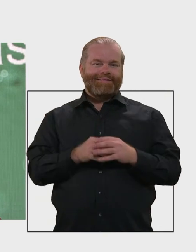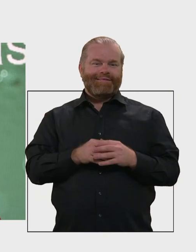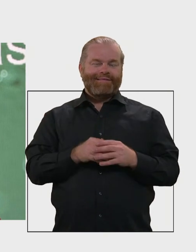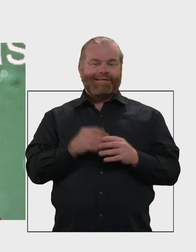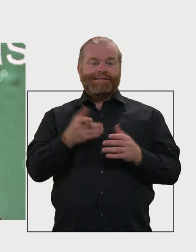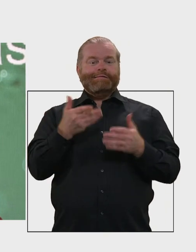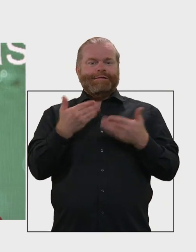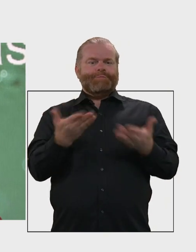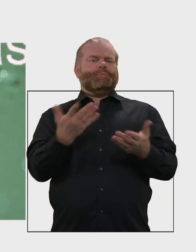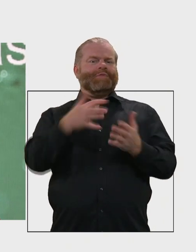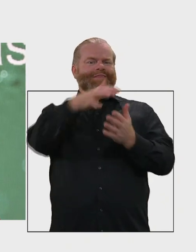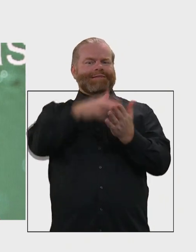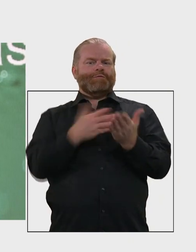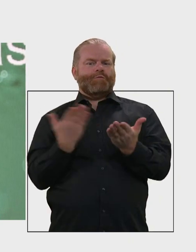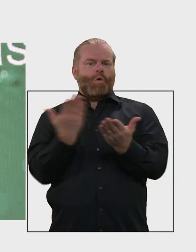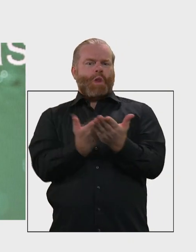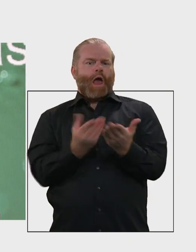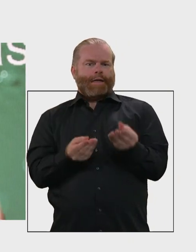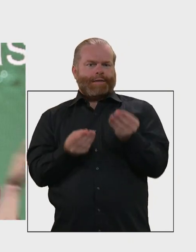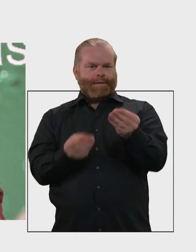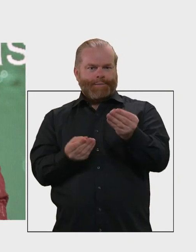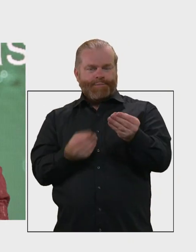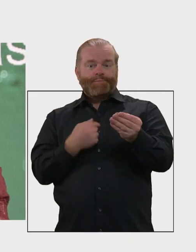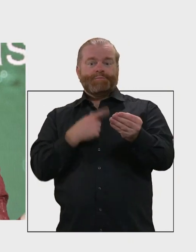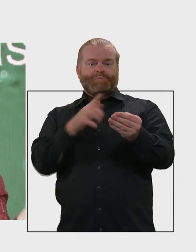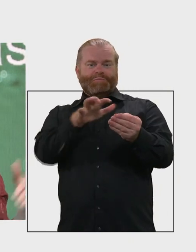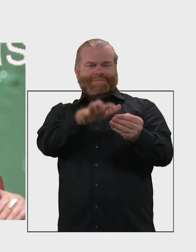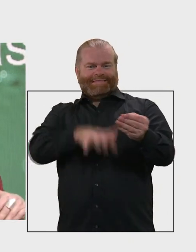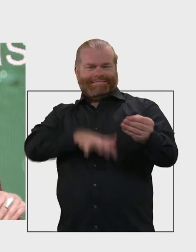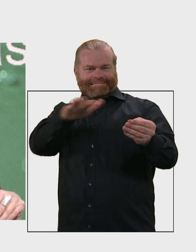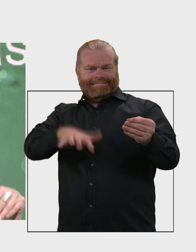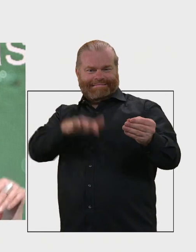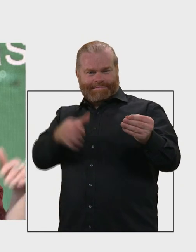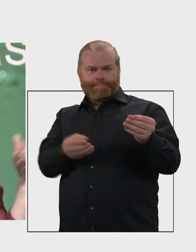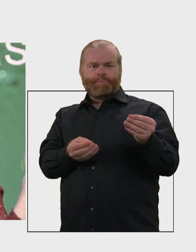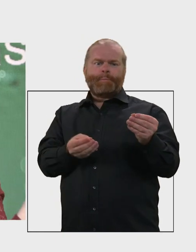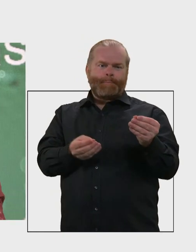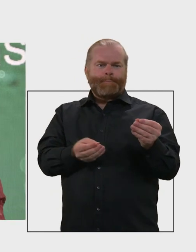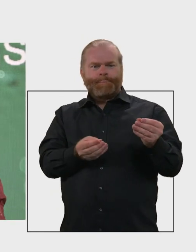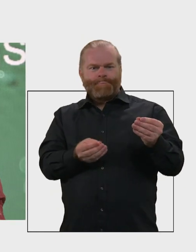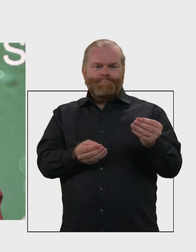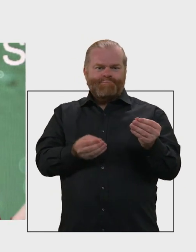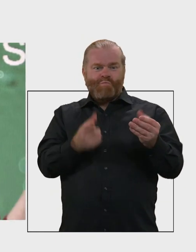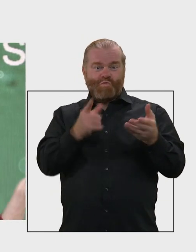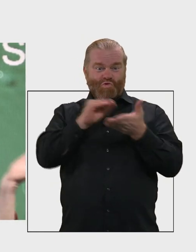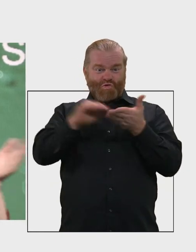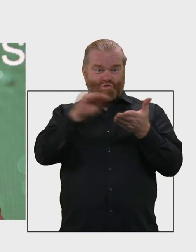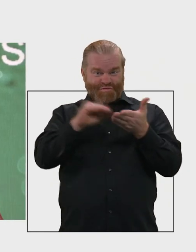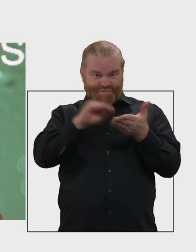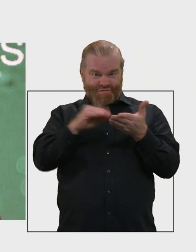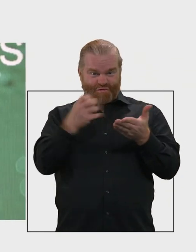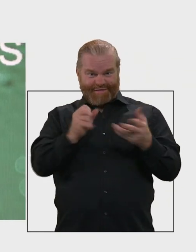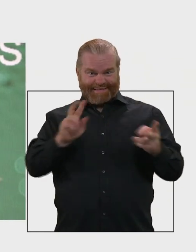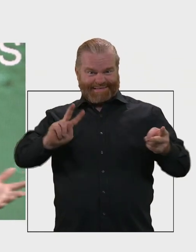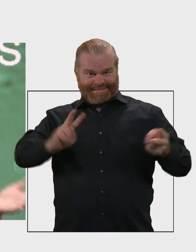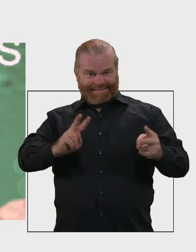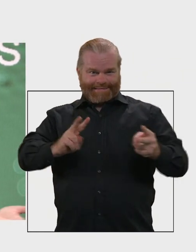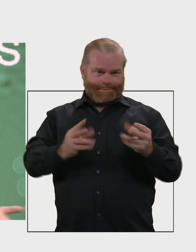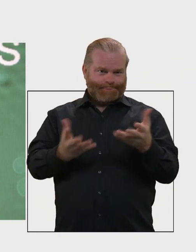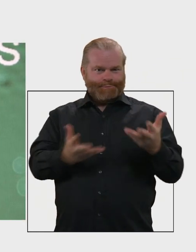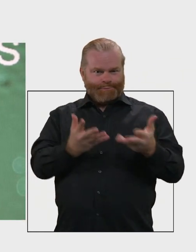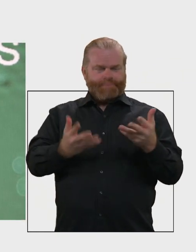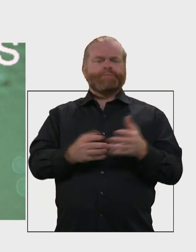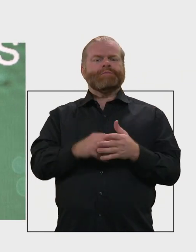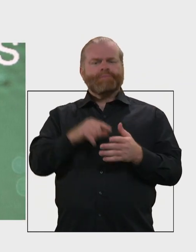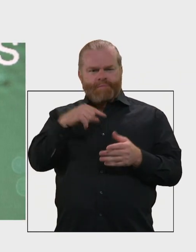sich durch die Schrift nicht realisieren. Dann haben wir die Texte wieder ausgetauscht. Katja hat Vorschläge gemacht. Wir haben gesagt, ja, das funktioniert oder